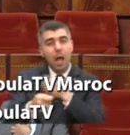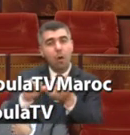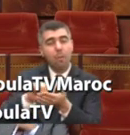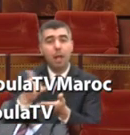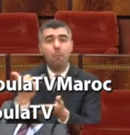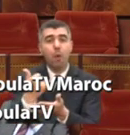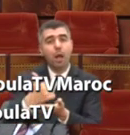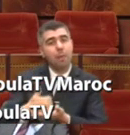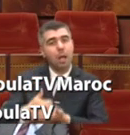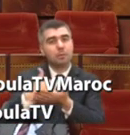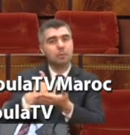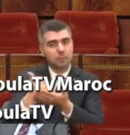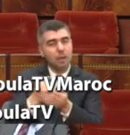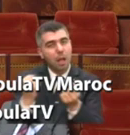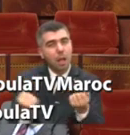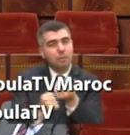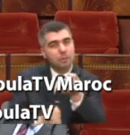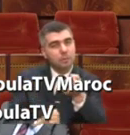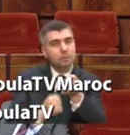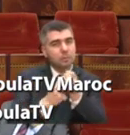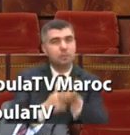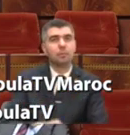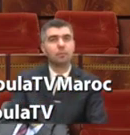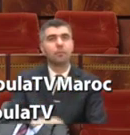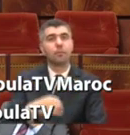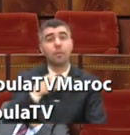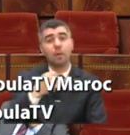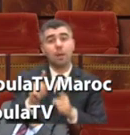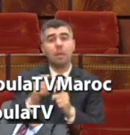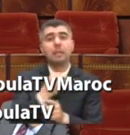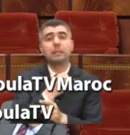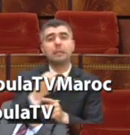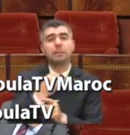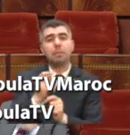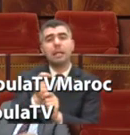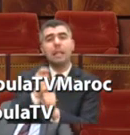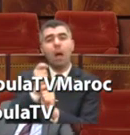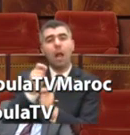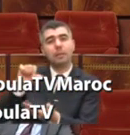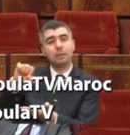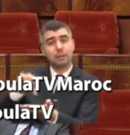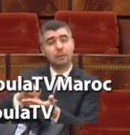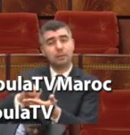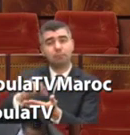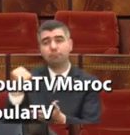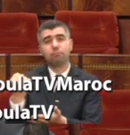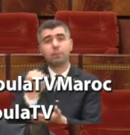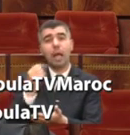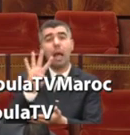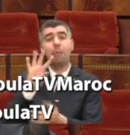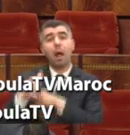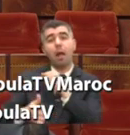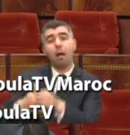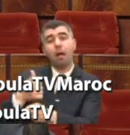الوزير، مستشفى تيسا متوقف منذ 4 سنوات على الأشغال. أغتنم هذه الفرصة لدعوتكم لزيارة